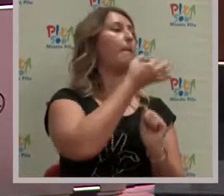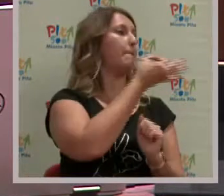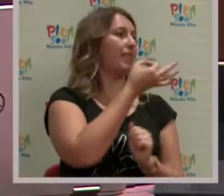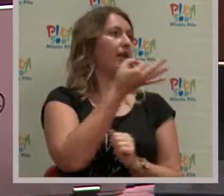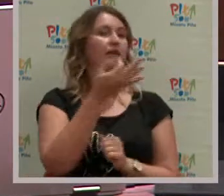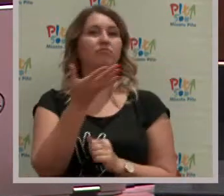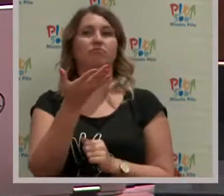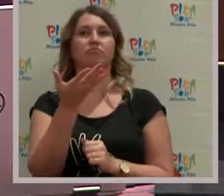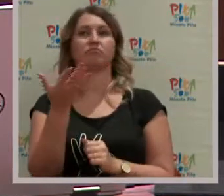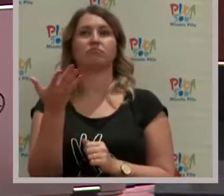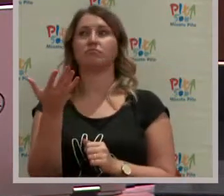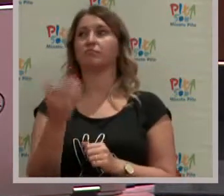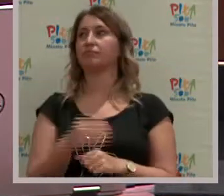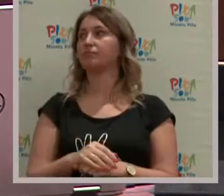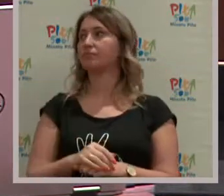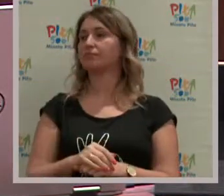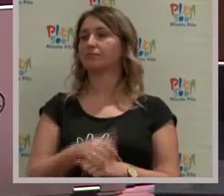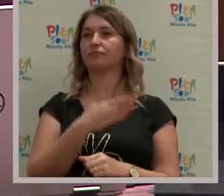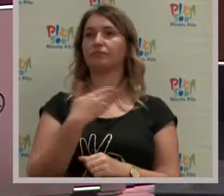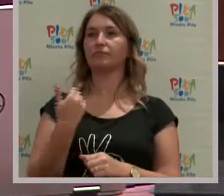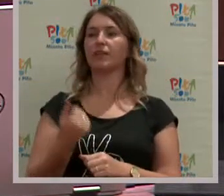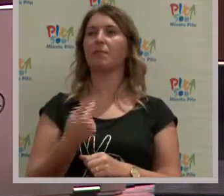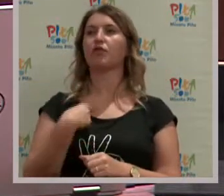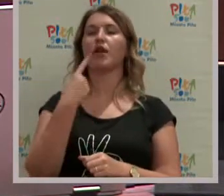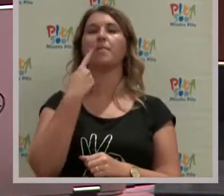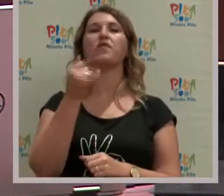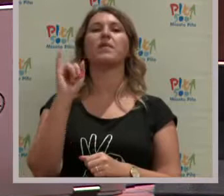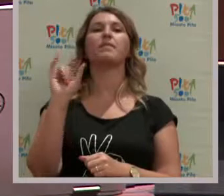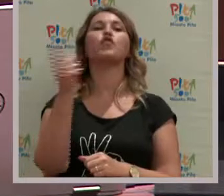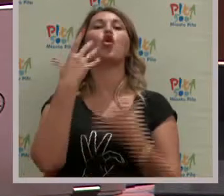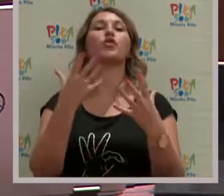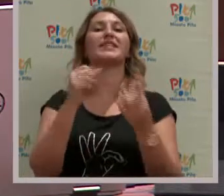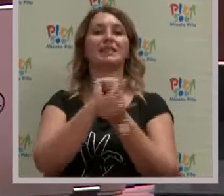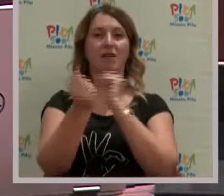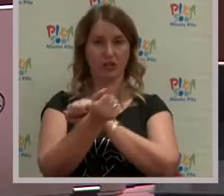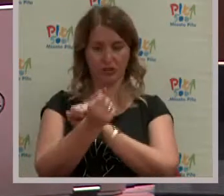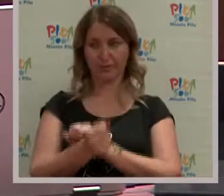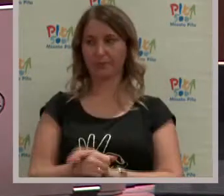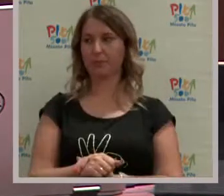zgłoszeń to przeczytam Państwu propozycję brzmienia paragrafu pierwszego